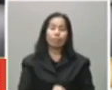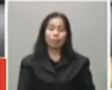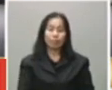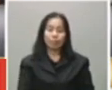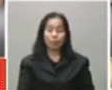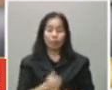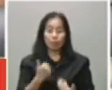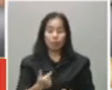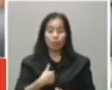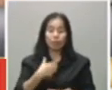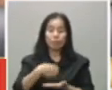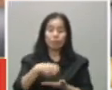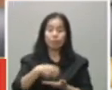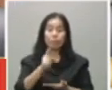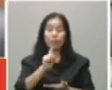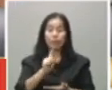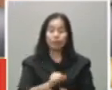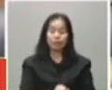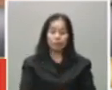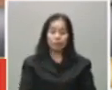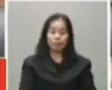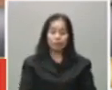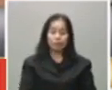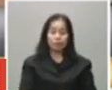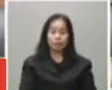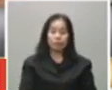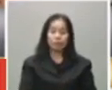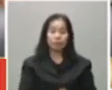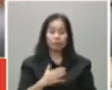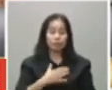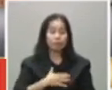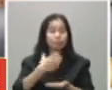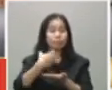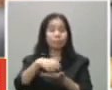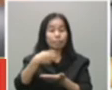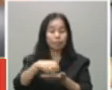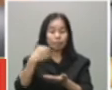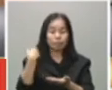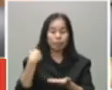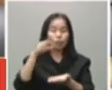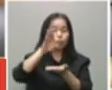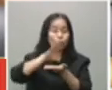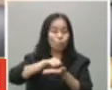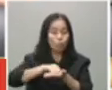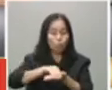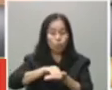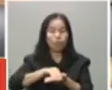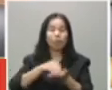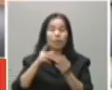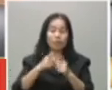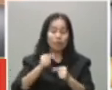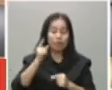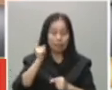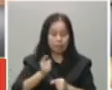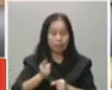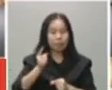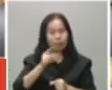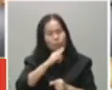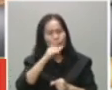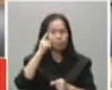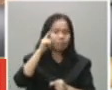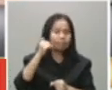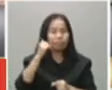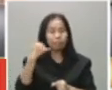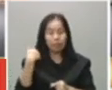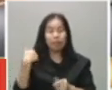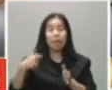ต้องกราบเรียนท่านประธานครับผมจะอภิปรายด้วยข้อมูลข้อเท็จจริงจะอภิปรายด้วยเห